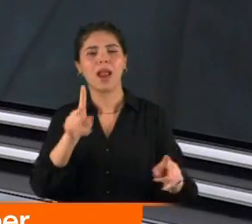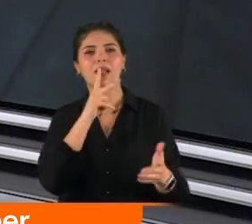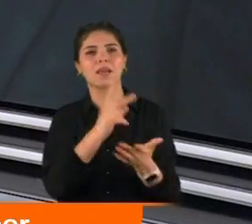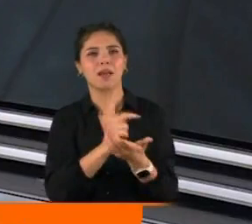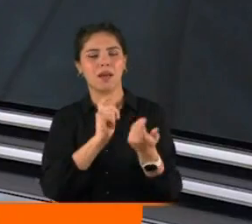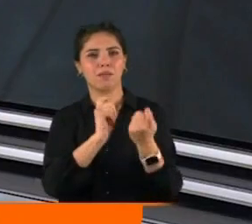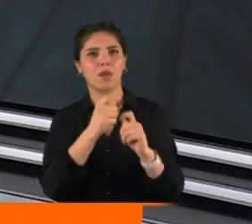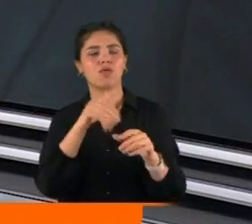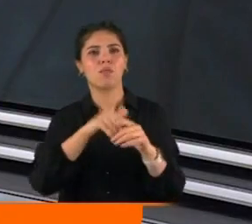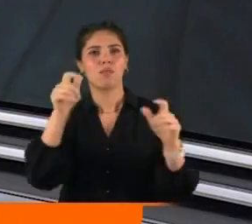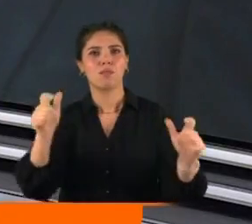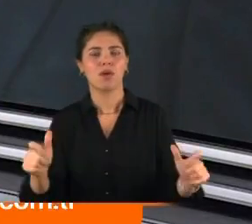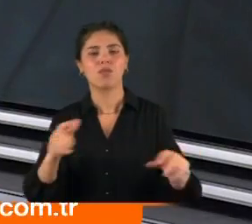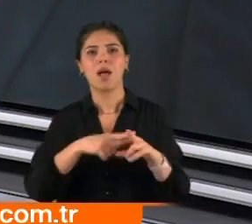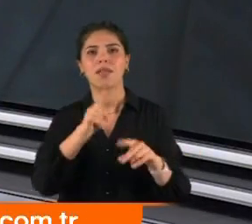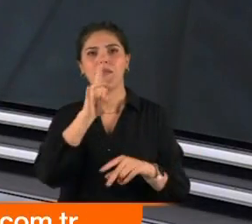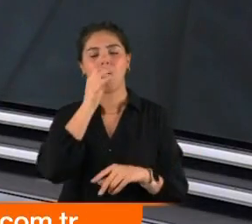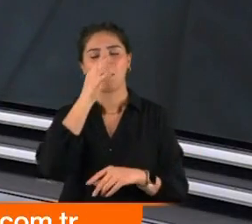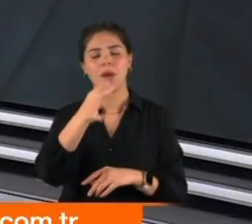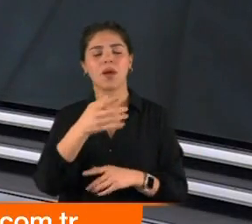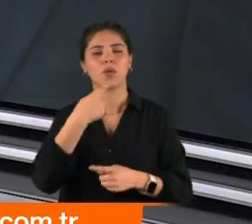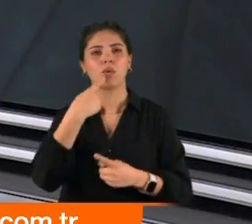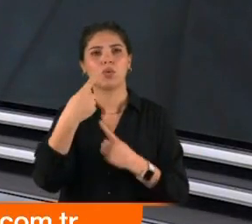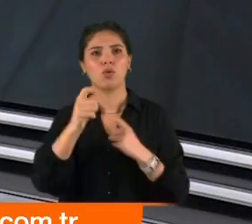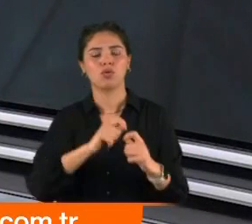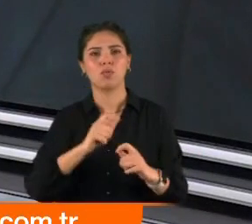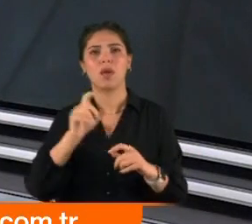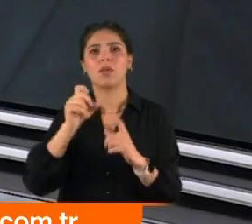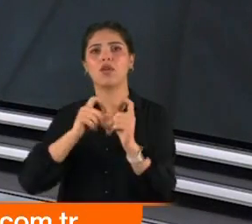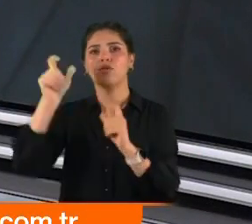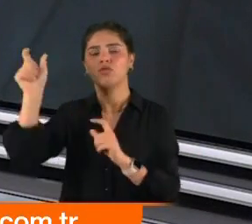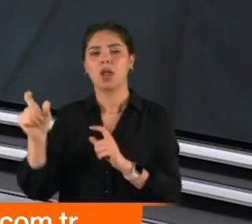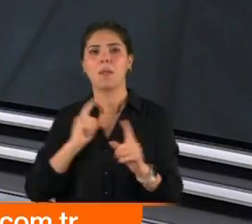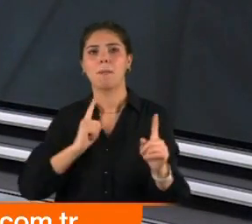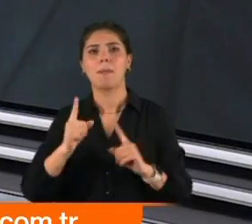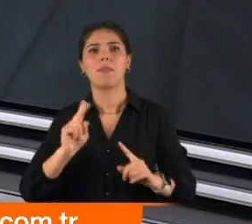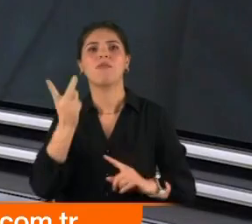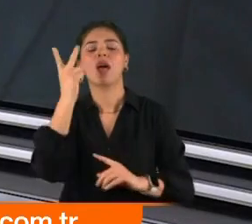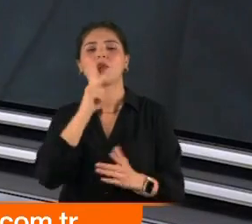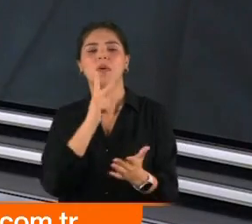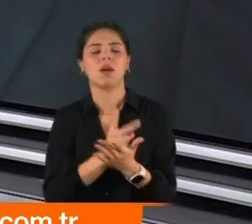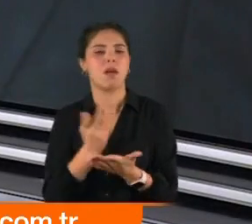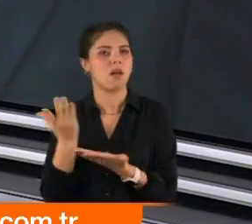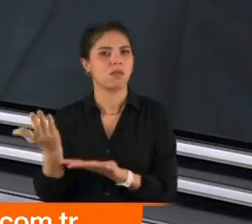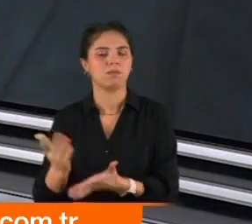Meclisteki makamında ATV Haber mikrofonuna konuştu AK Partili Çelebi. Davasından vazgeçmemekte